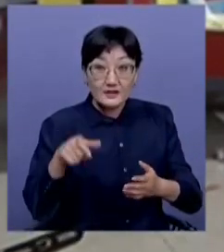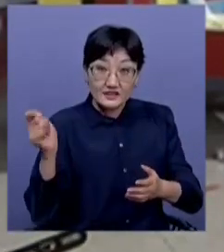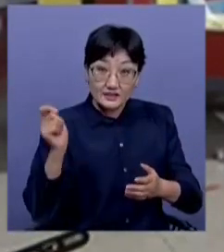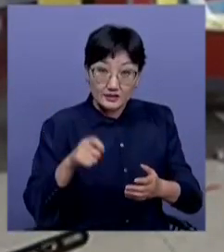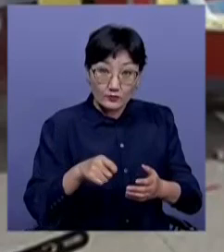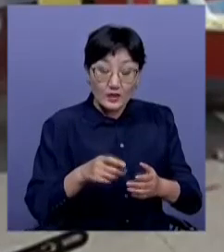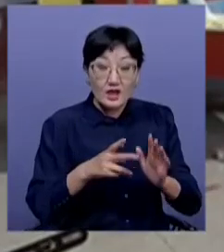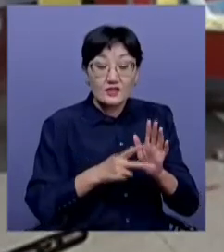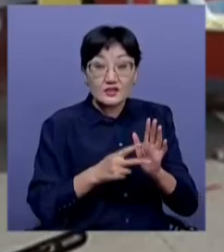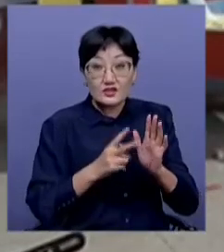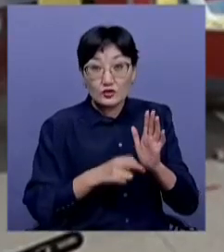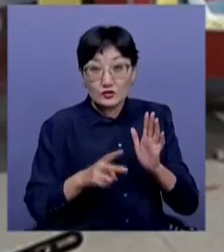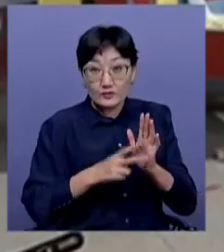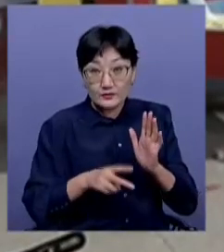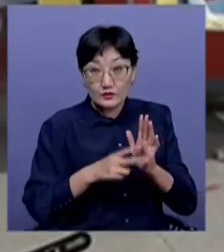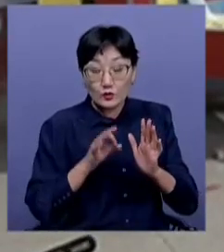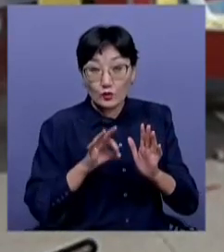отандастарымыз